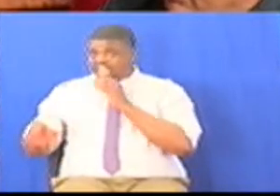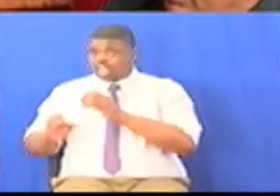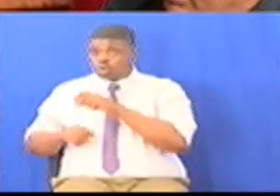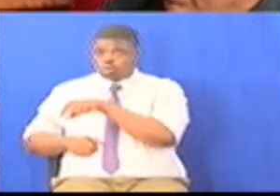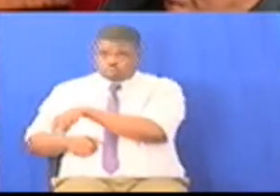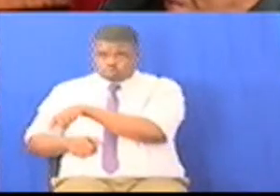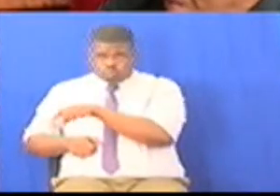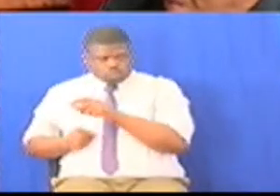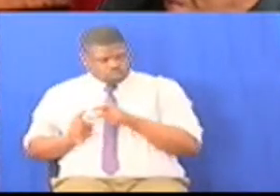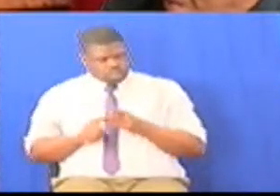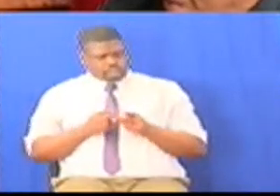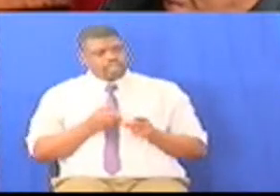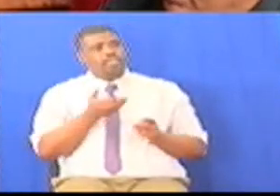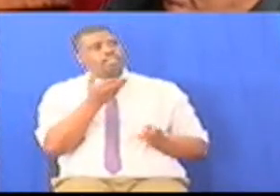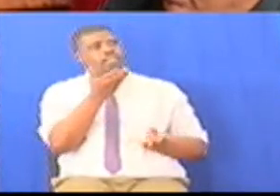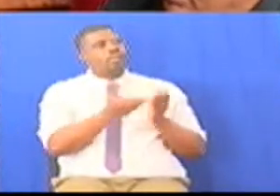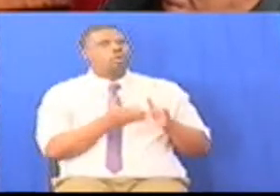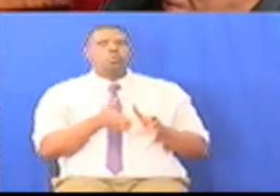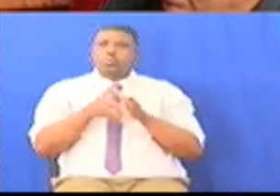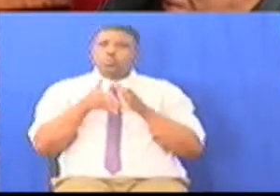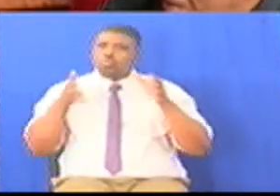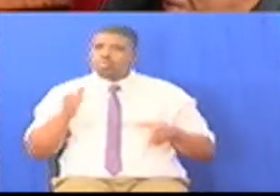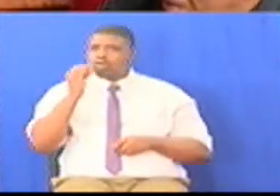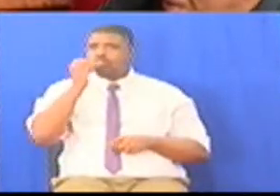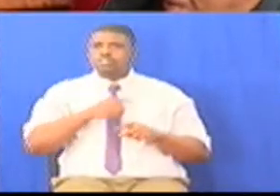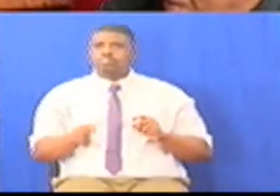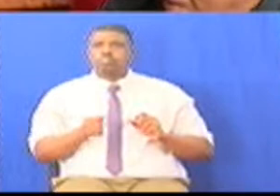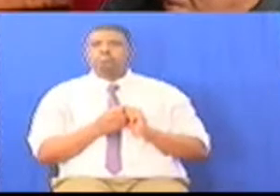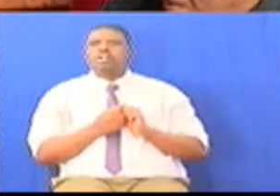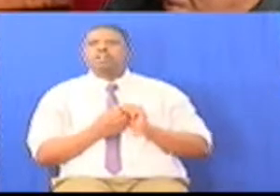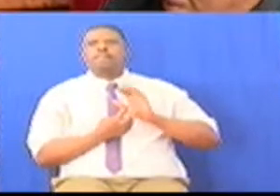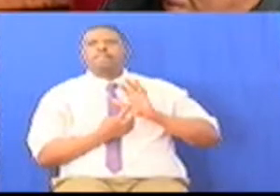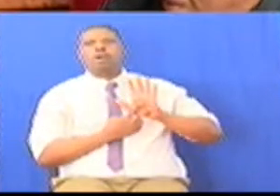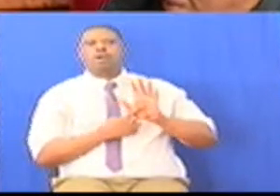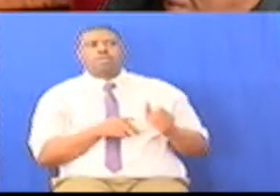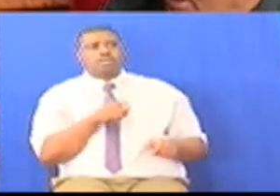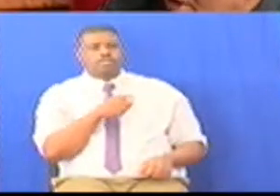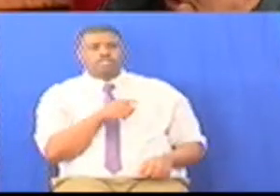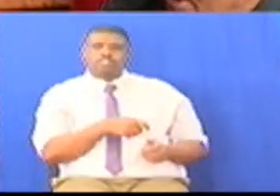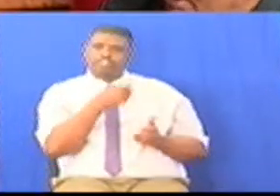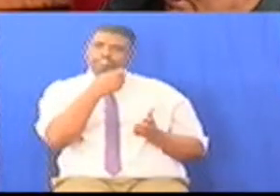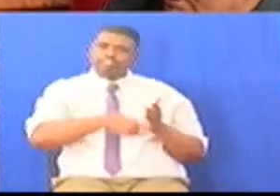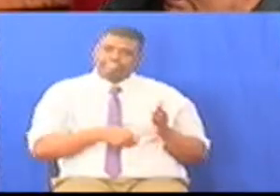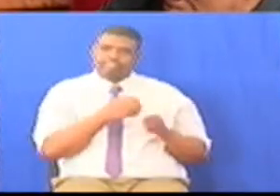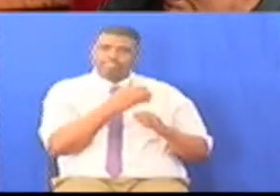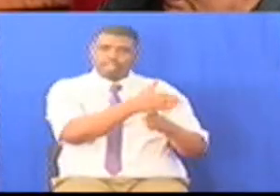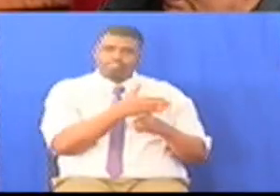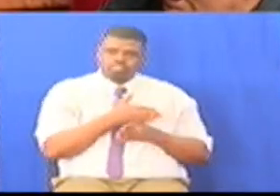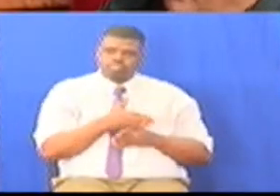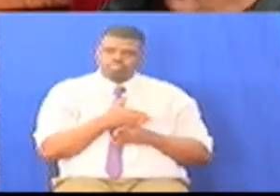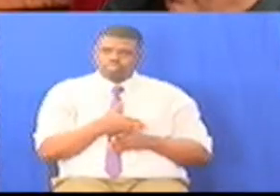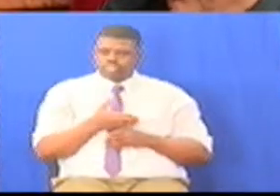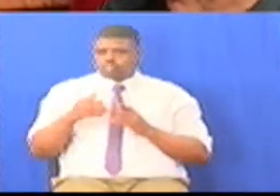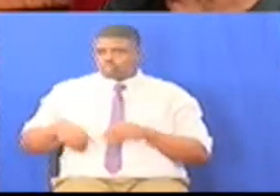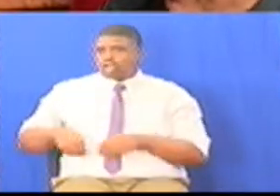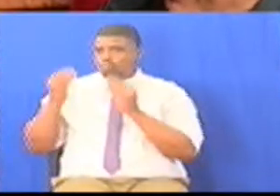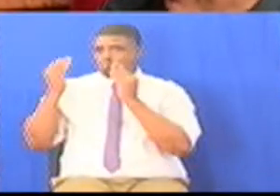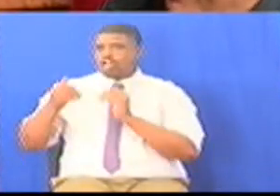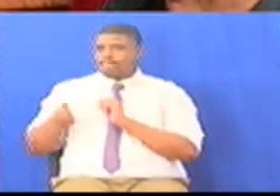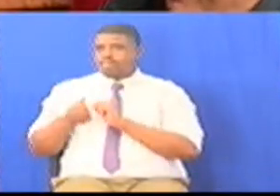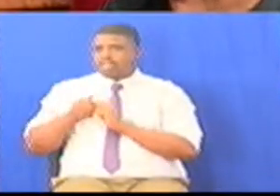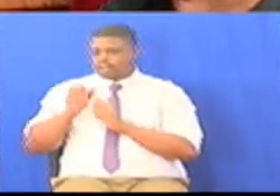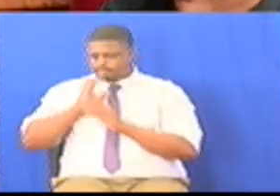mawasiliano, ambapo kiwango ni kikubwa, 17%, na kiwango hicho kinatozwa kwa makampuni wanapokuwa wanauza bidhaa